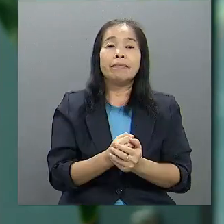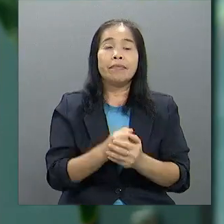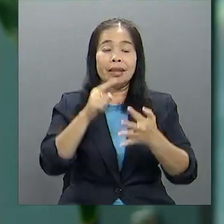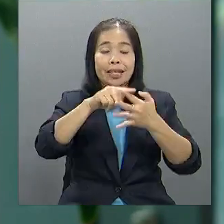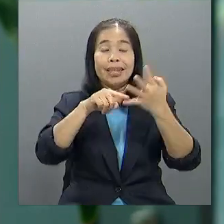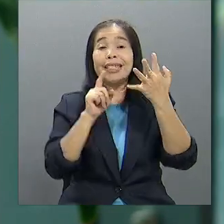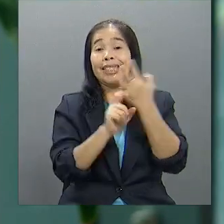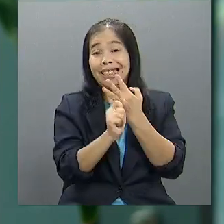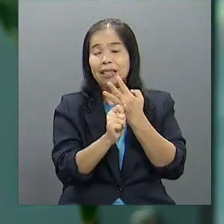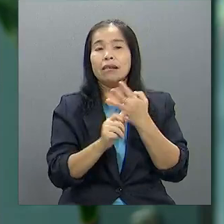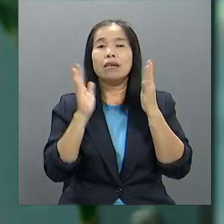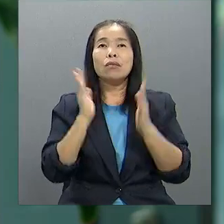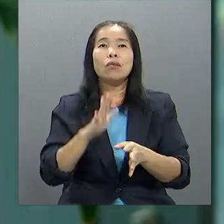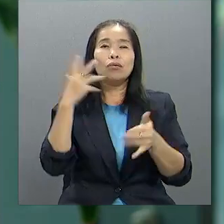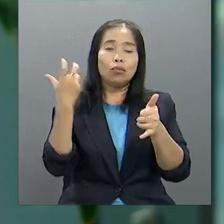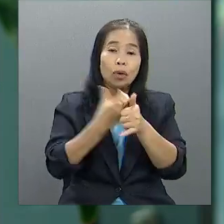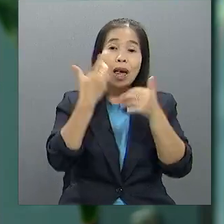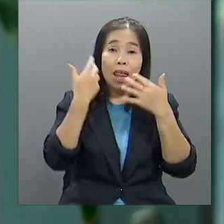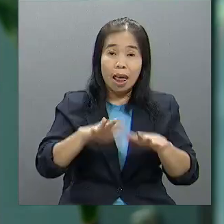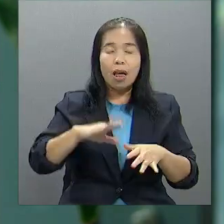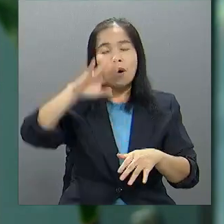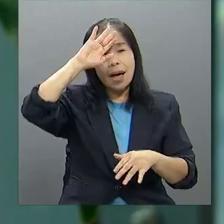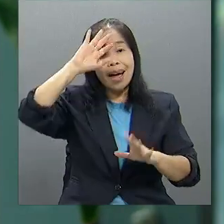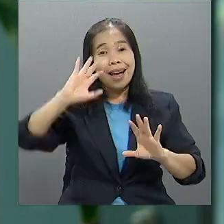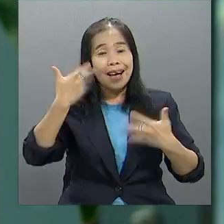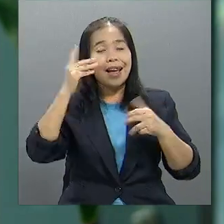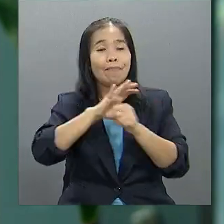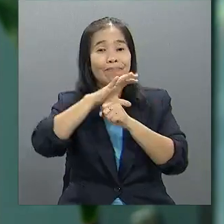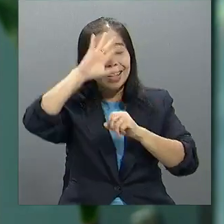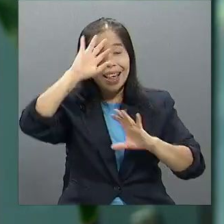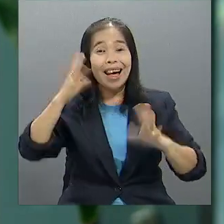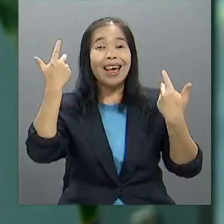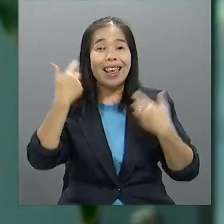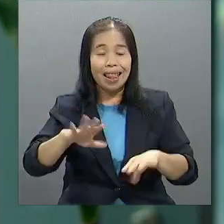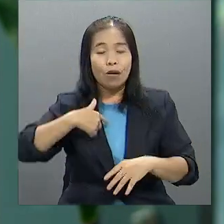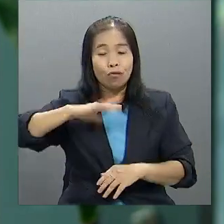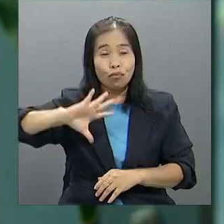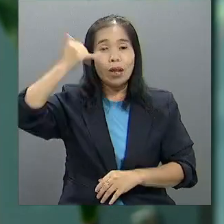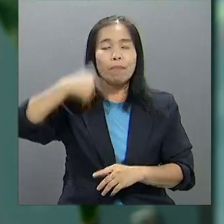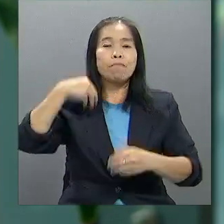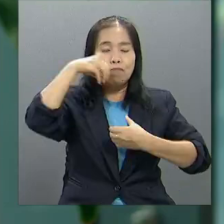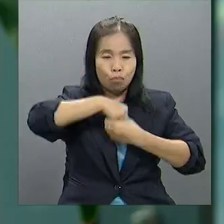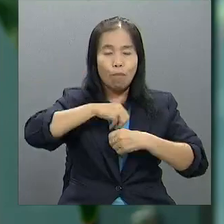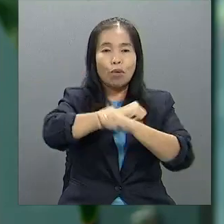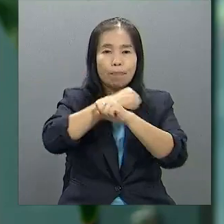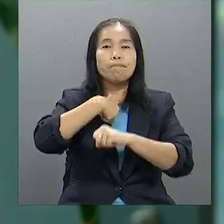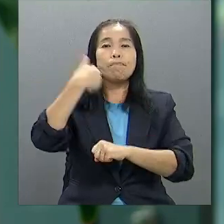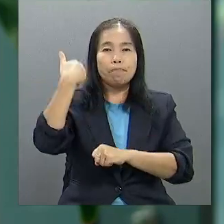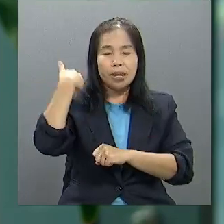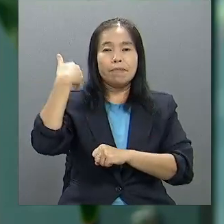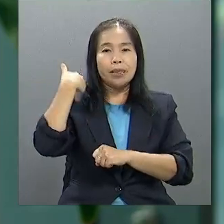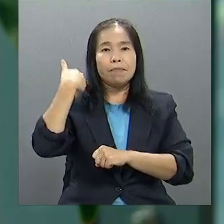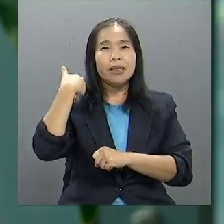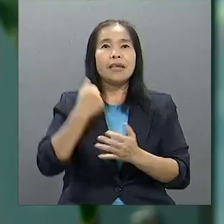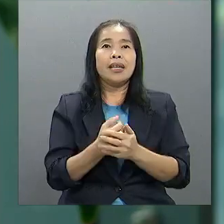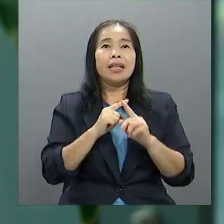ซึ่งหายป่วยแล้วดีขึ้นแล้วเนี่ยผมคิดว่าภูมิคุ้มกันในตัวเขาเนี่ยเป็นประโยชน์ทางประเทศไทยเนี่ยถ้า